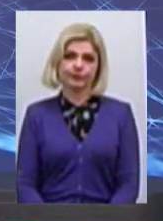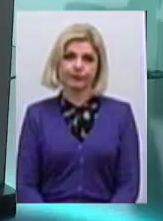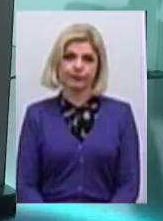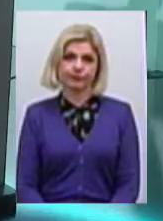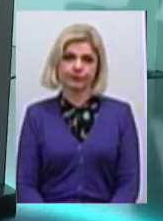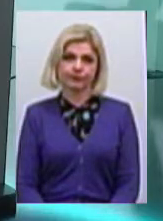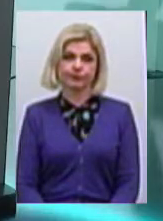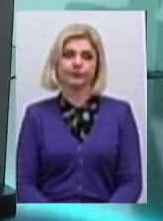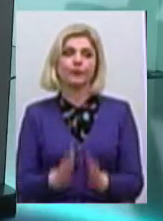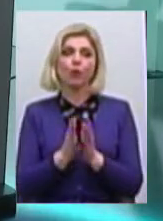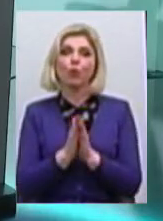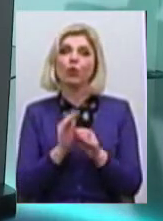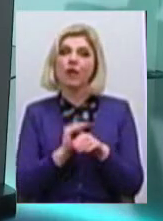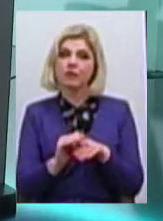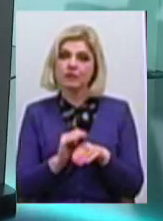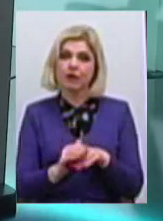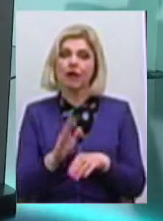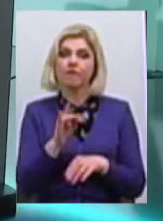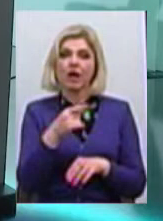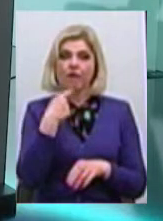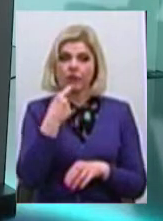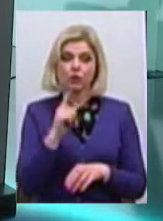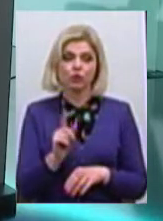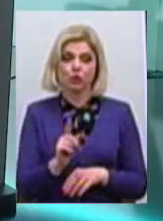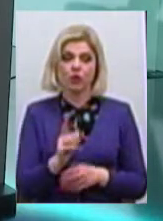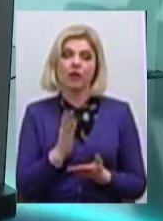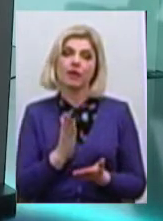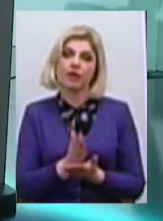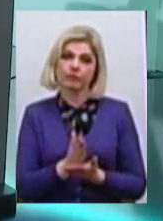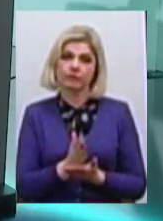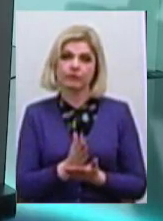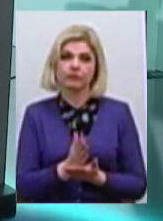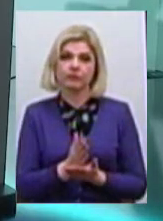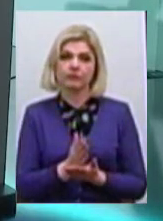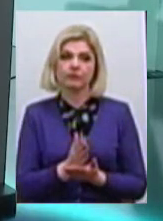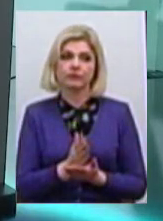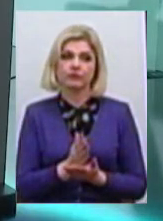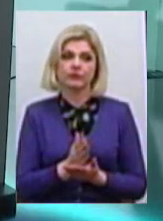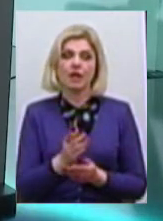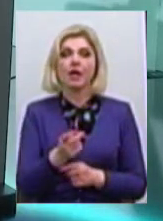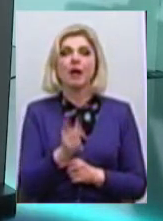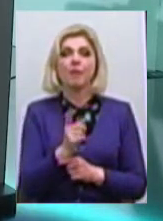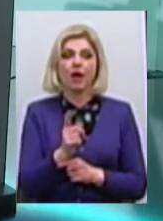Олексій, будь ласка, ви сказали, що є рибальство